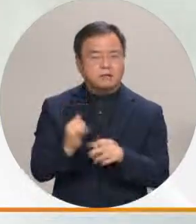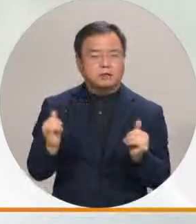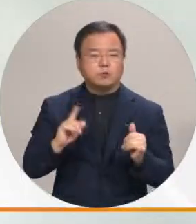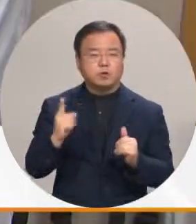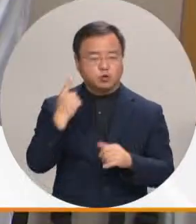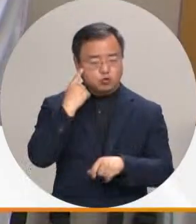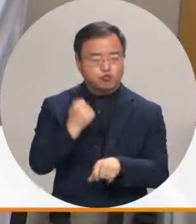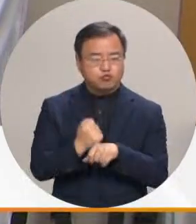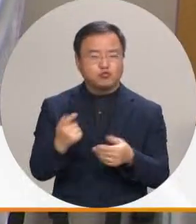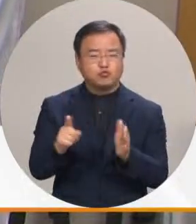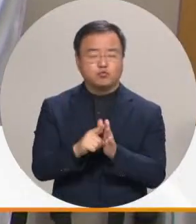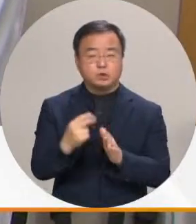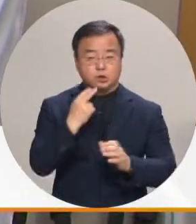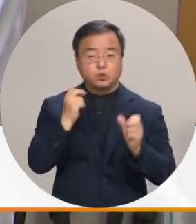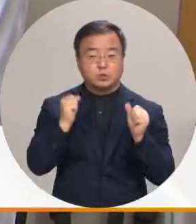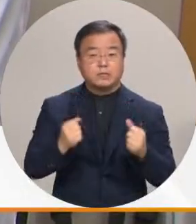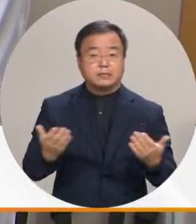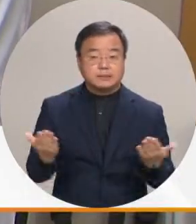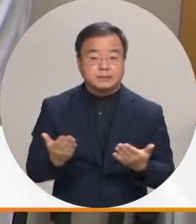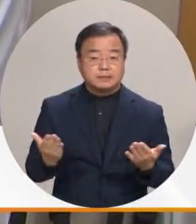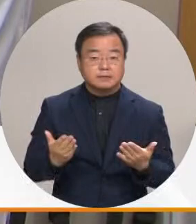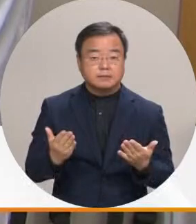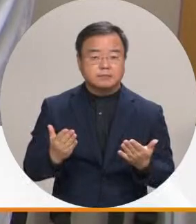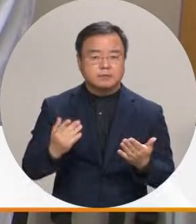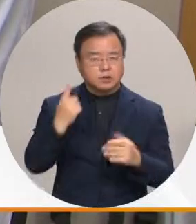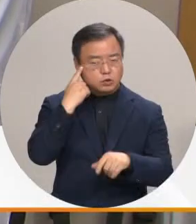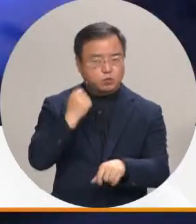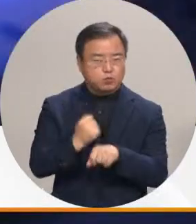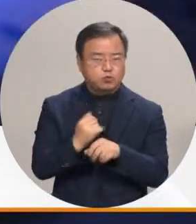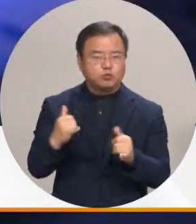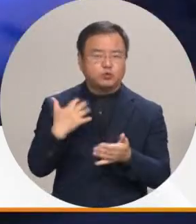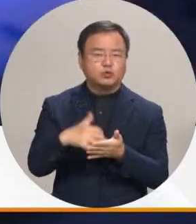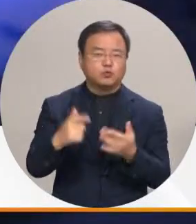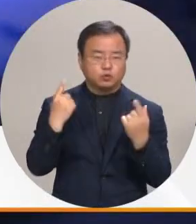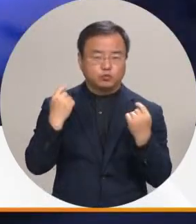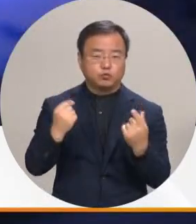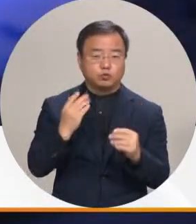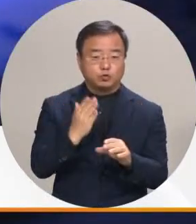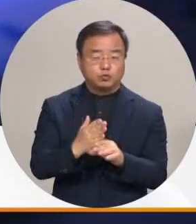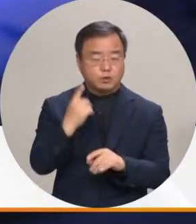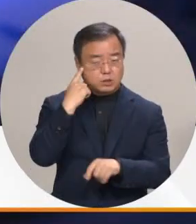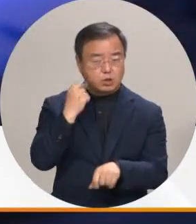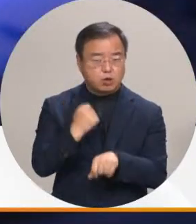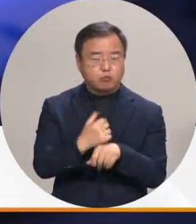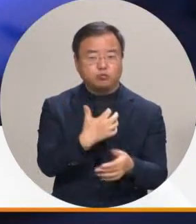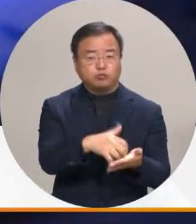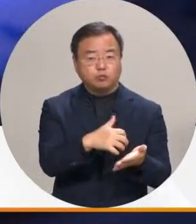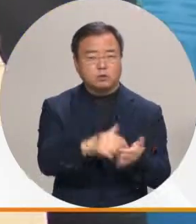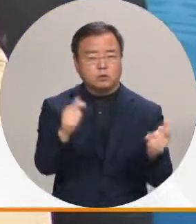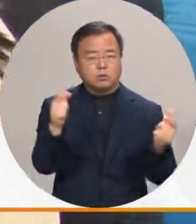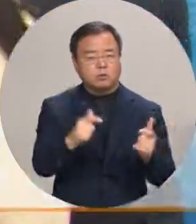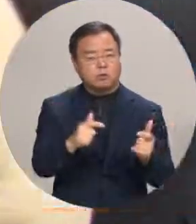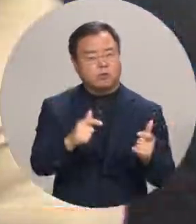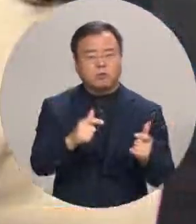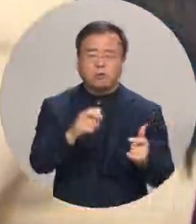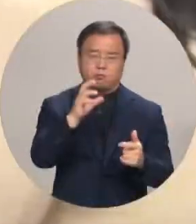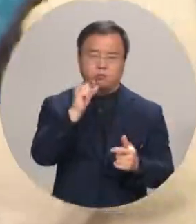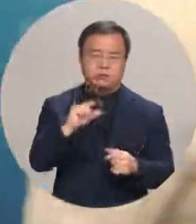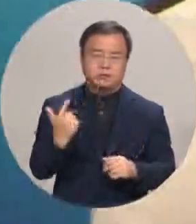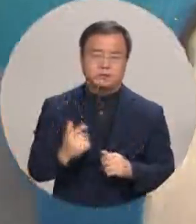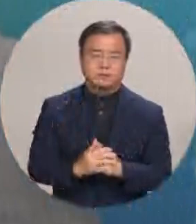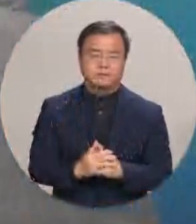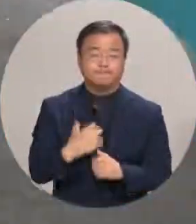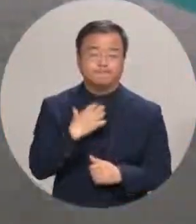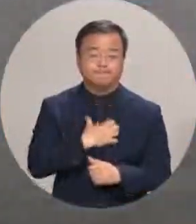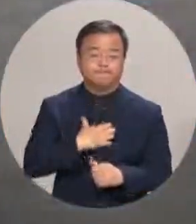존재하는 직업이다 보니까는 학자 일수가 유지가 되는데 연구 자체가 줄어들게 되면은 그건 또 새로운 비율이 같은 우려